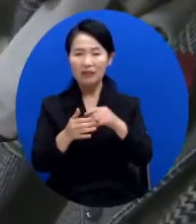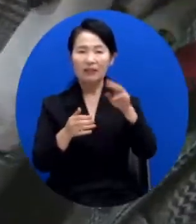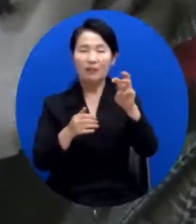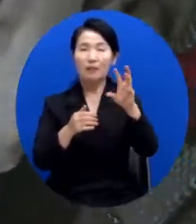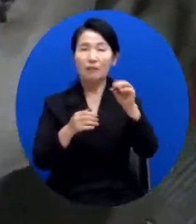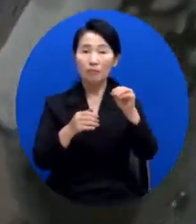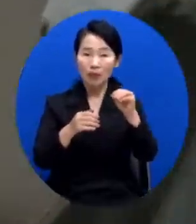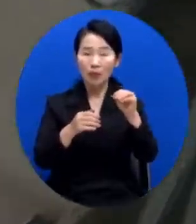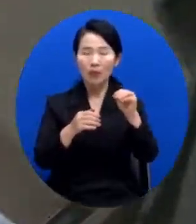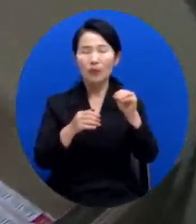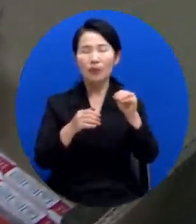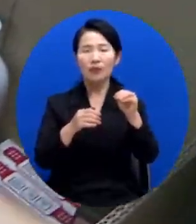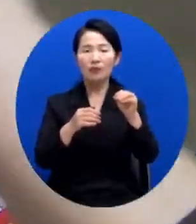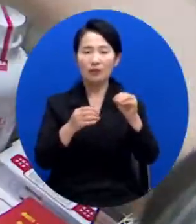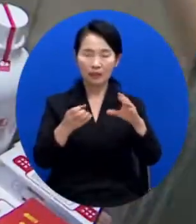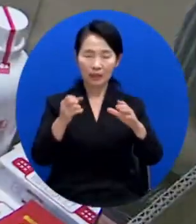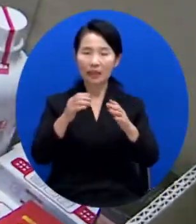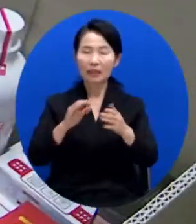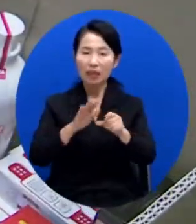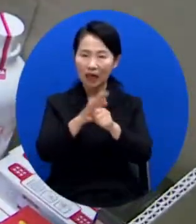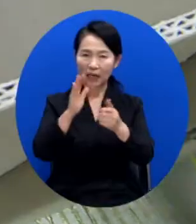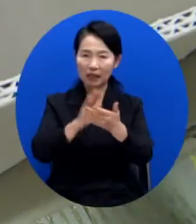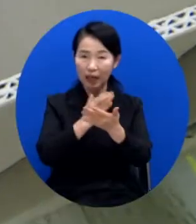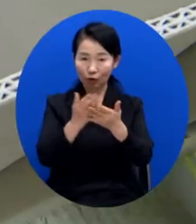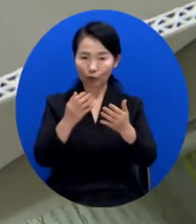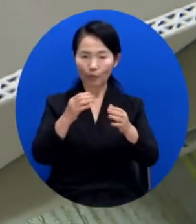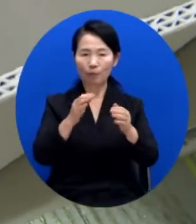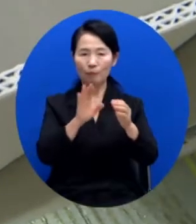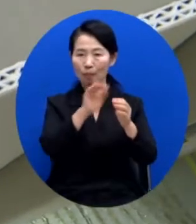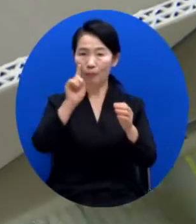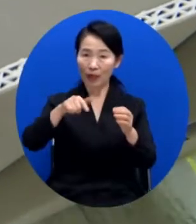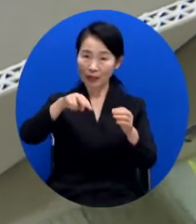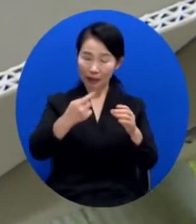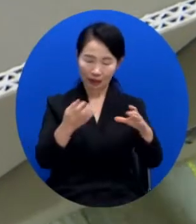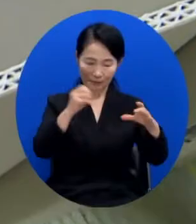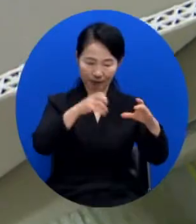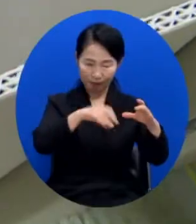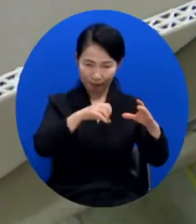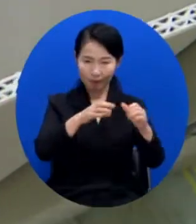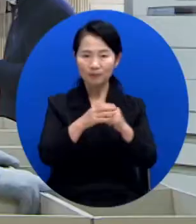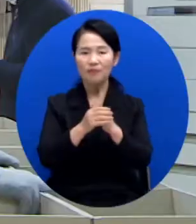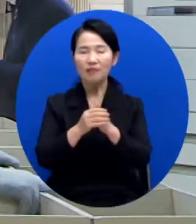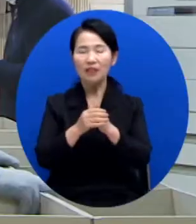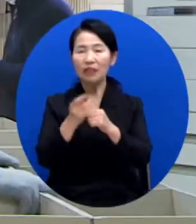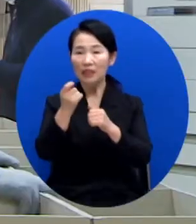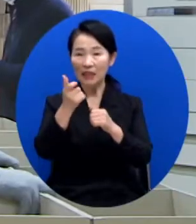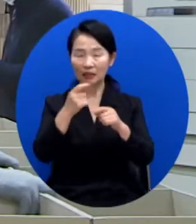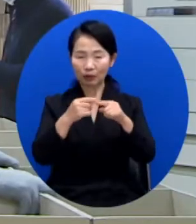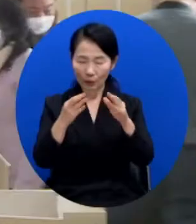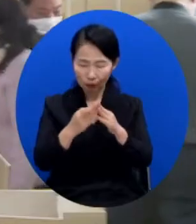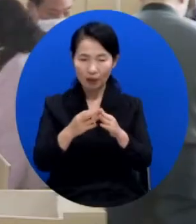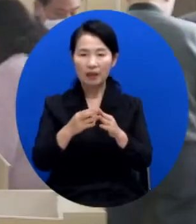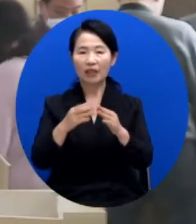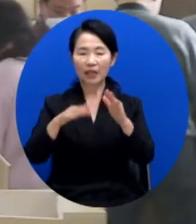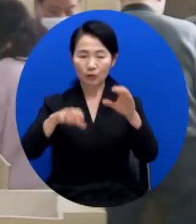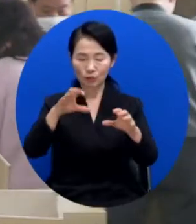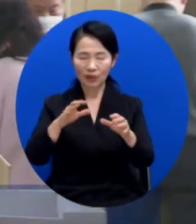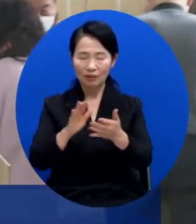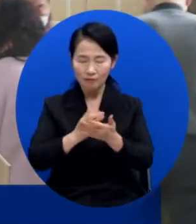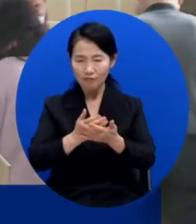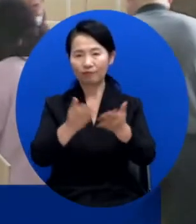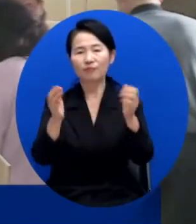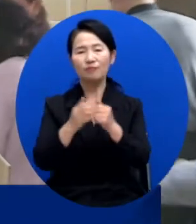박스 300개를 만들어 안산시의 이주민 교회와 전국에 있는 작은 교회에 전달했습니다. 이주민